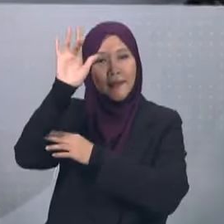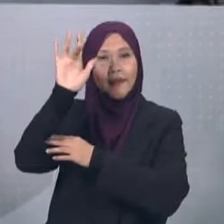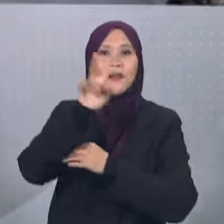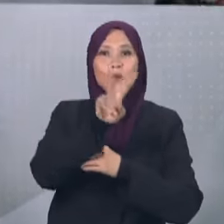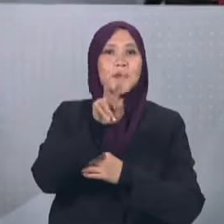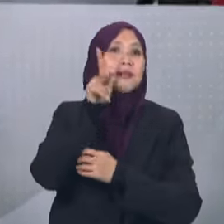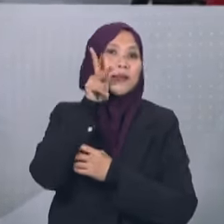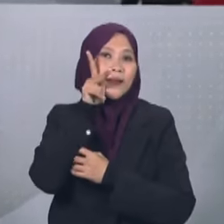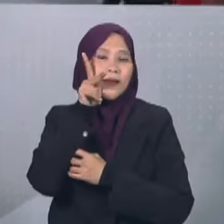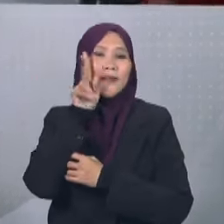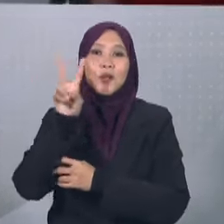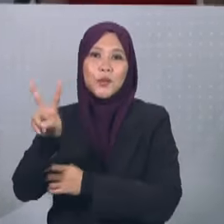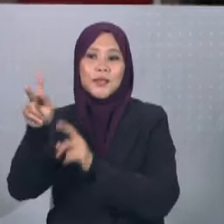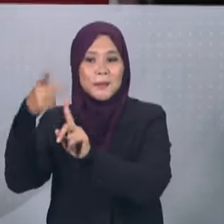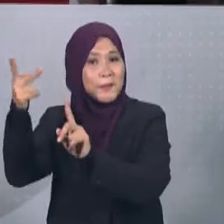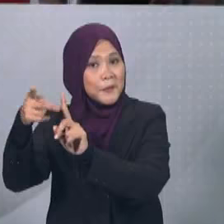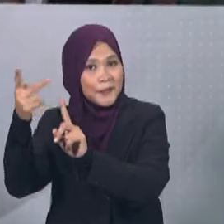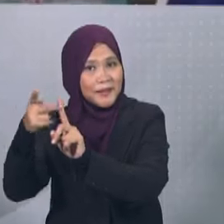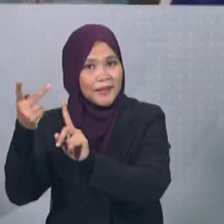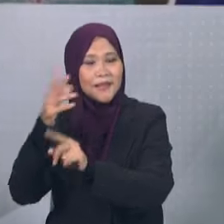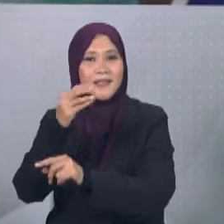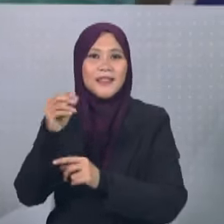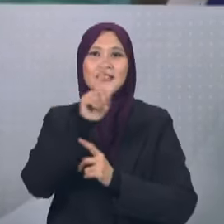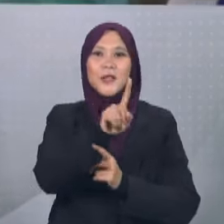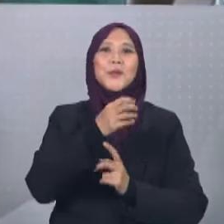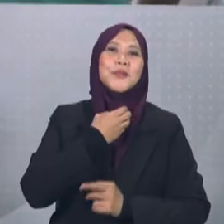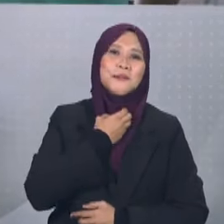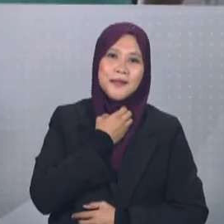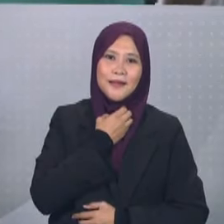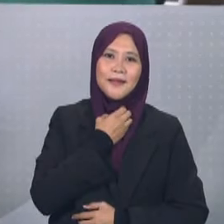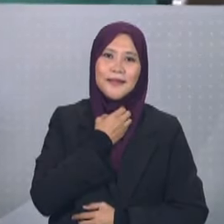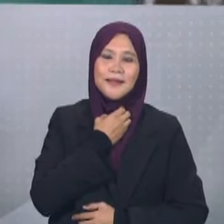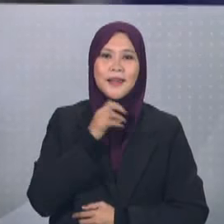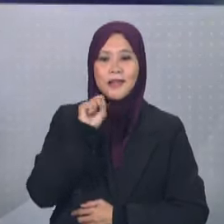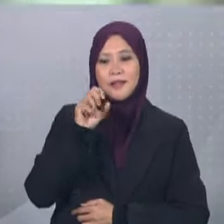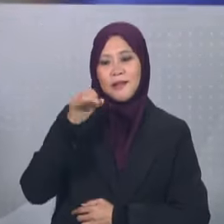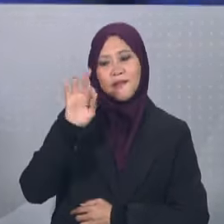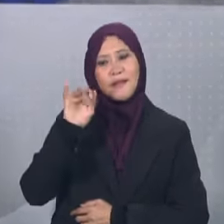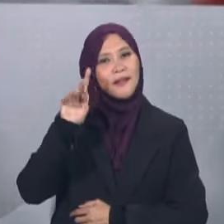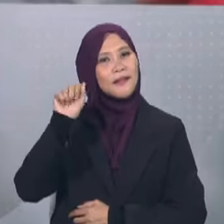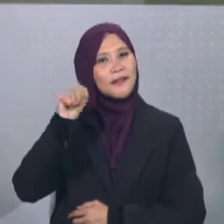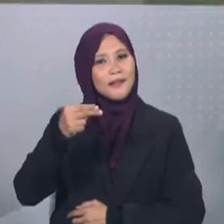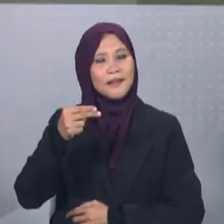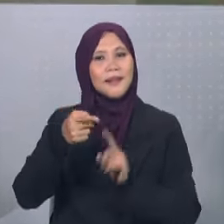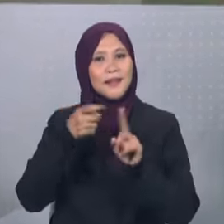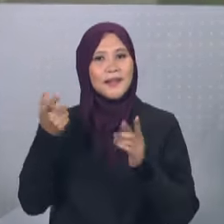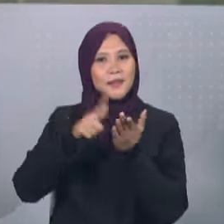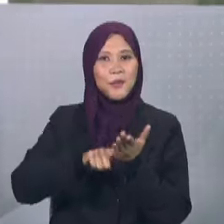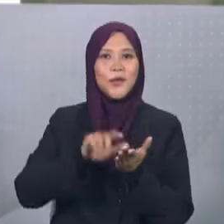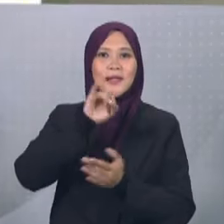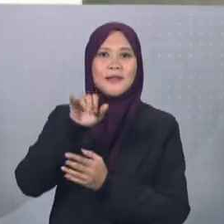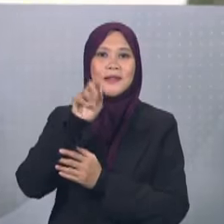2 di Kedah, 2 di Pulau Pinang dan 1 di Perak. Syafiqah Saad, laporan JAKIM